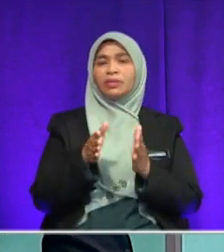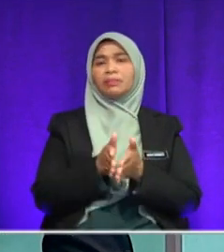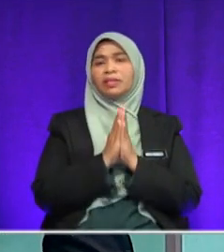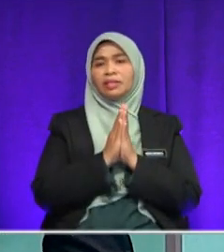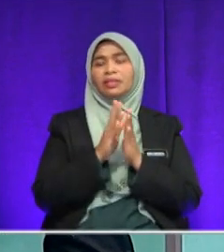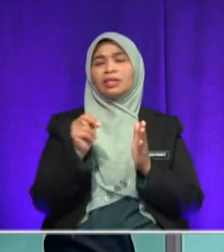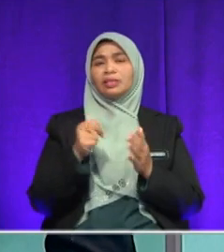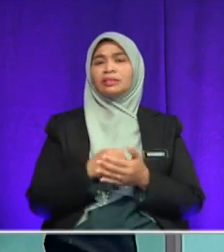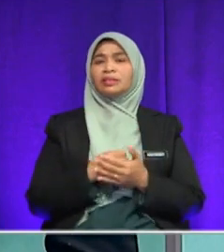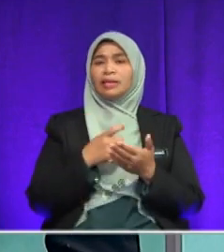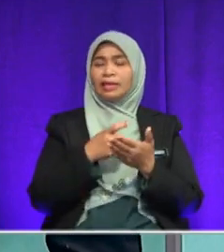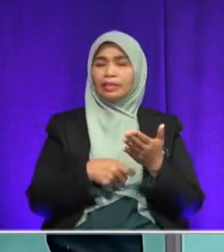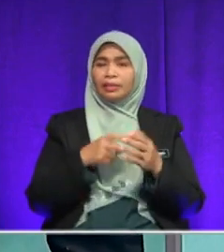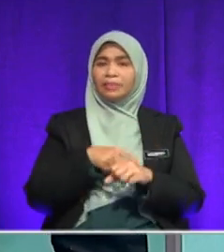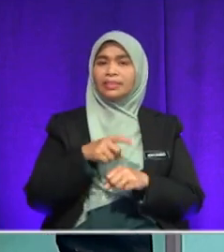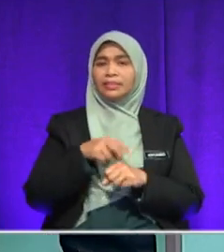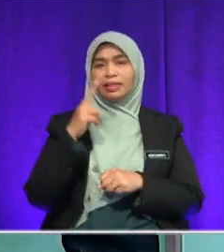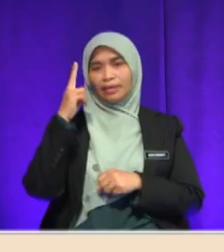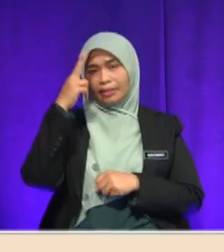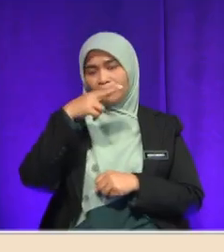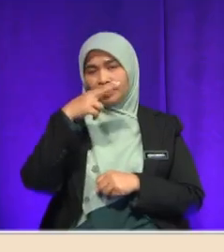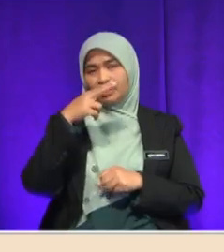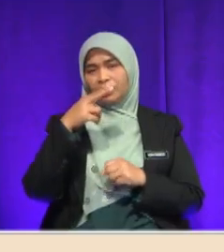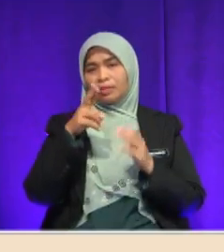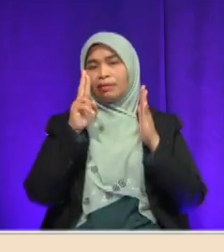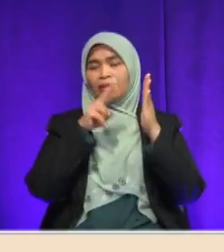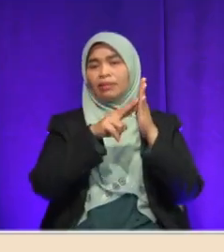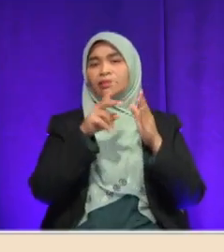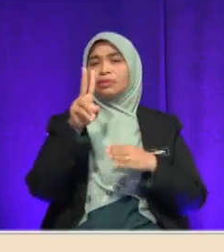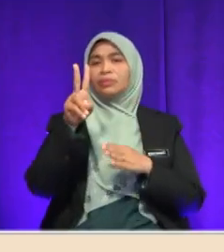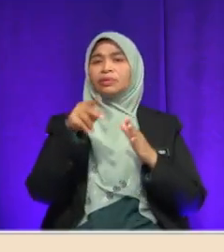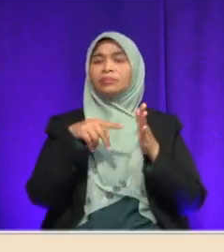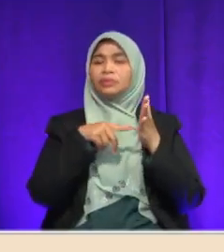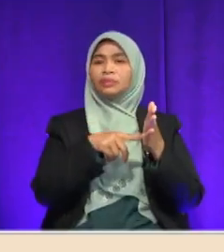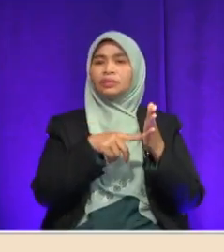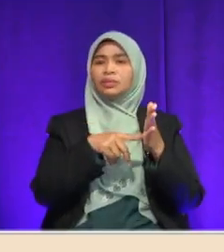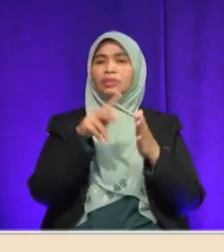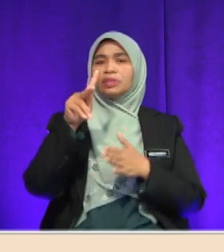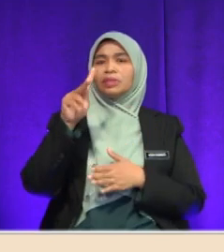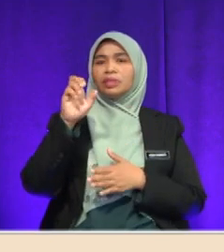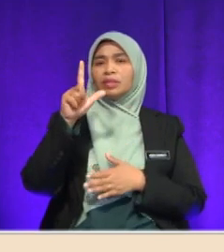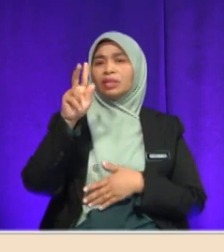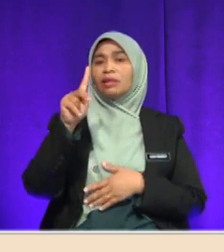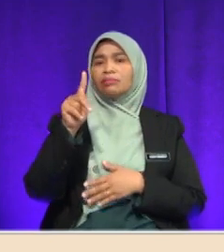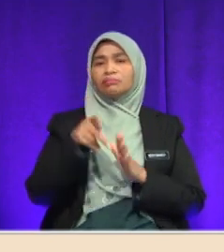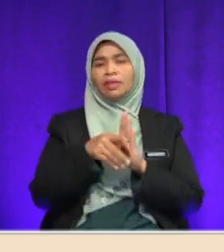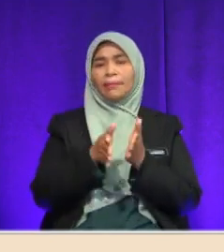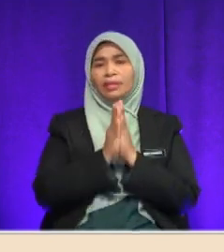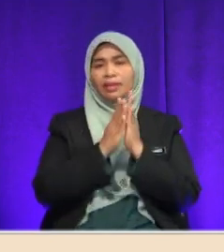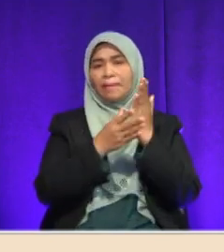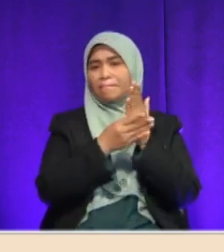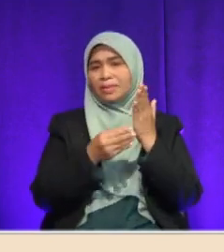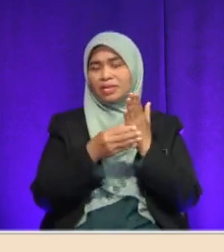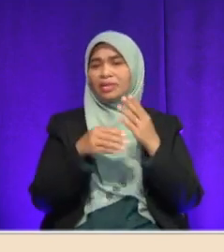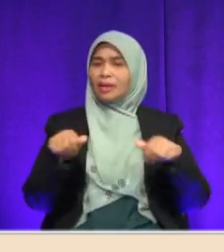harga masa depan. Okey, rajah 2 menunjukkan keluk permintaan minyak masak berlaku pergerakan